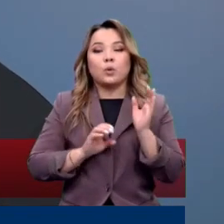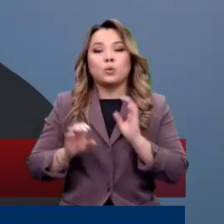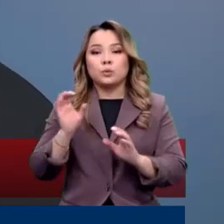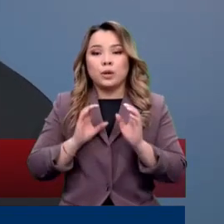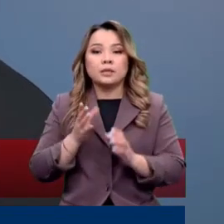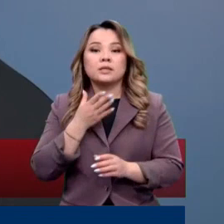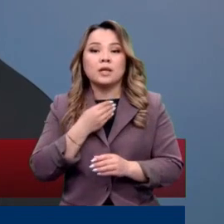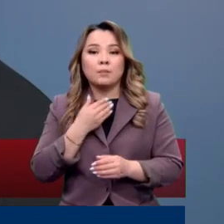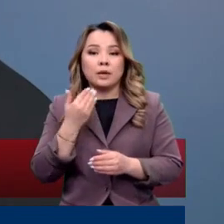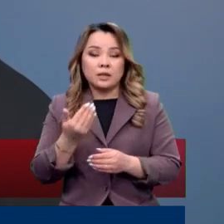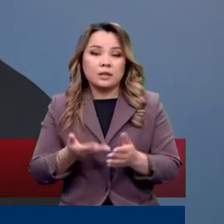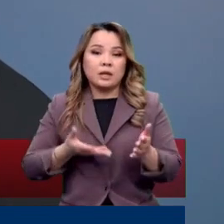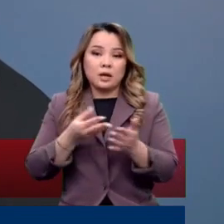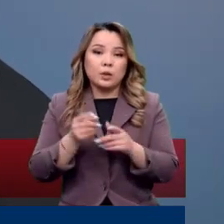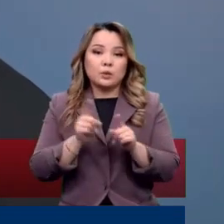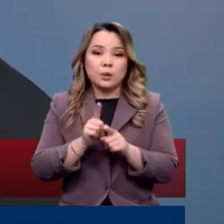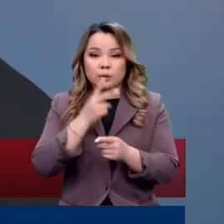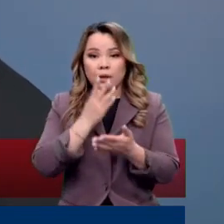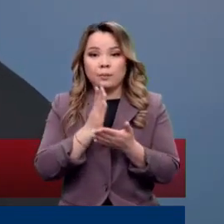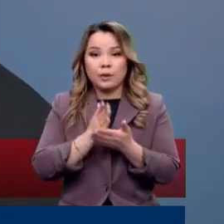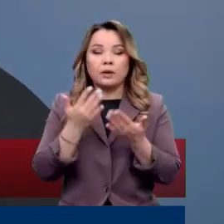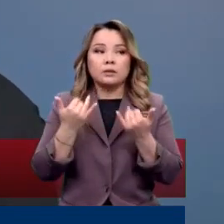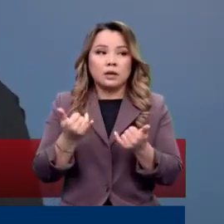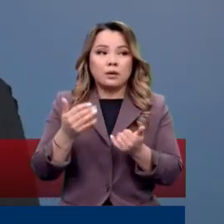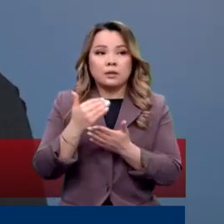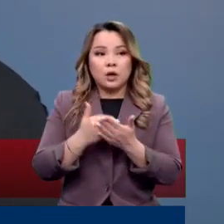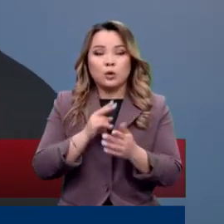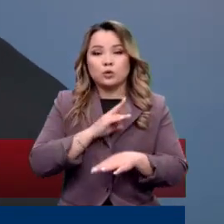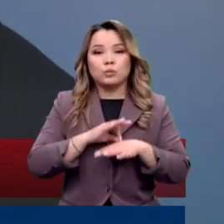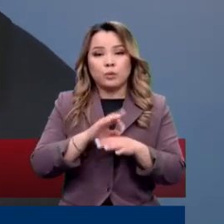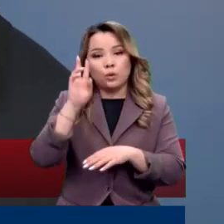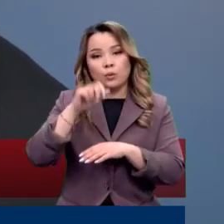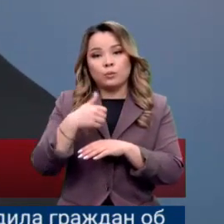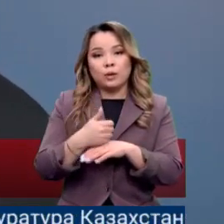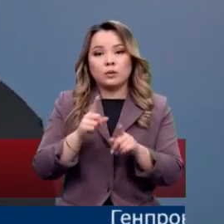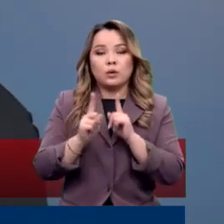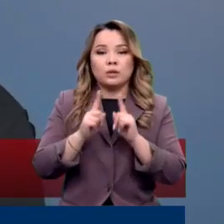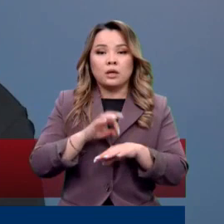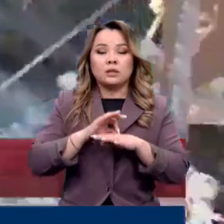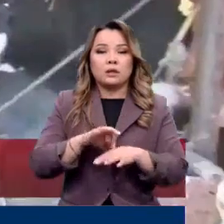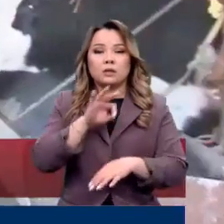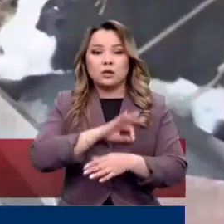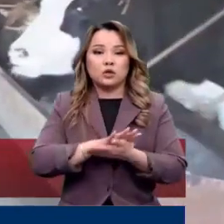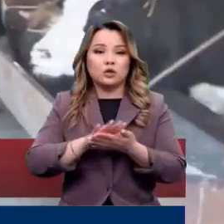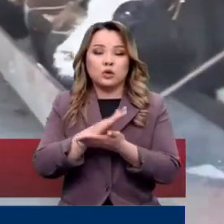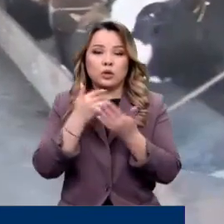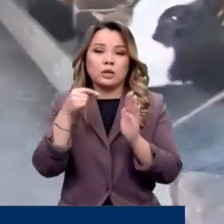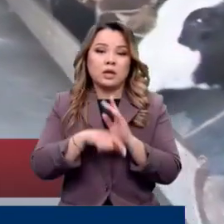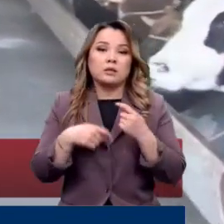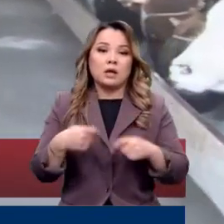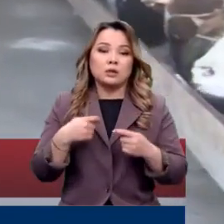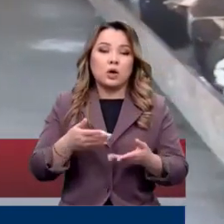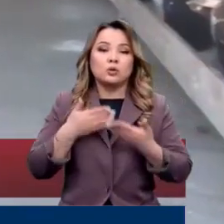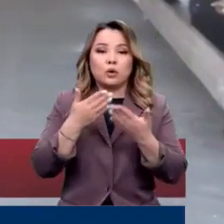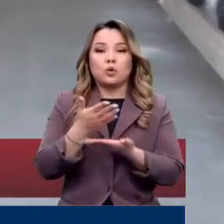студенттердің стипендиясы секілді. Осы саланың тізгінін ұстаған маман қазір үкіметтің қолға алған шаралары тиімсіз, сондықтан ішкі нарықта